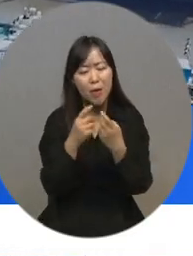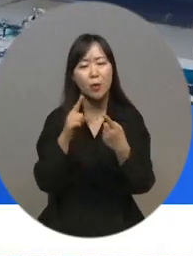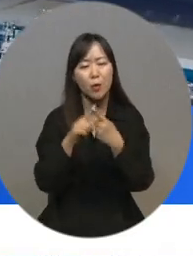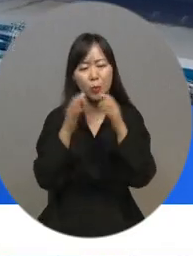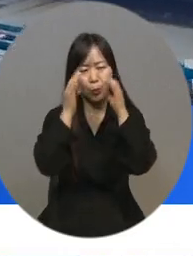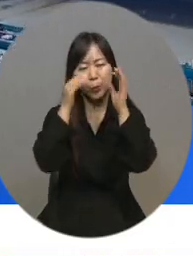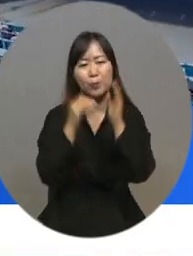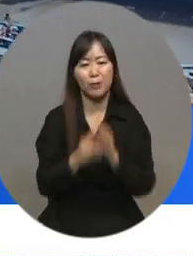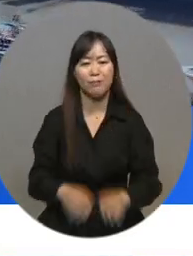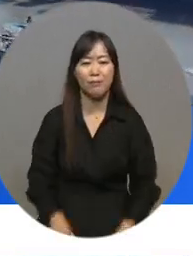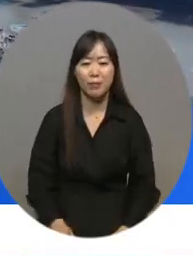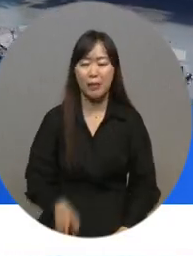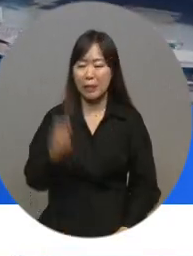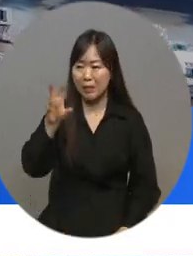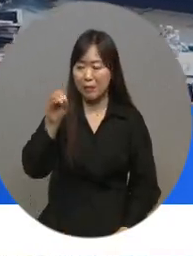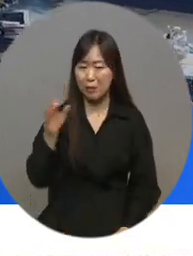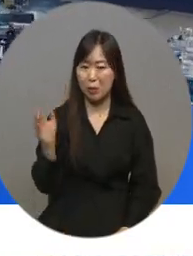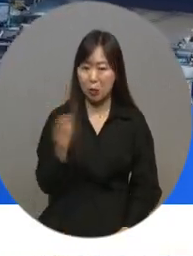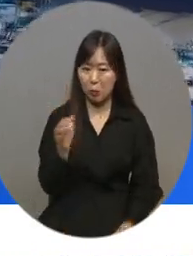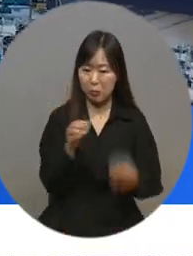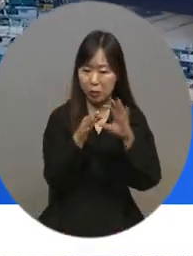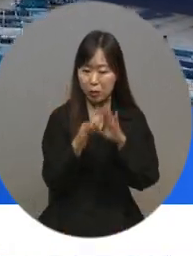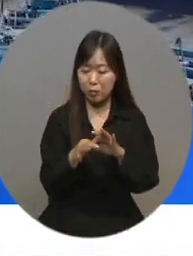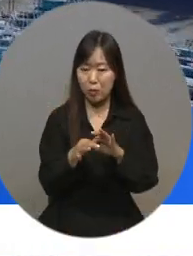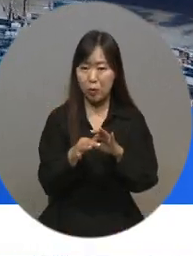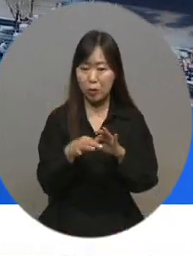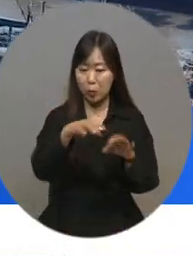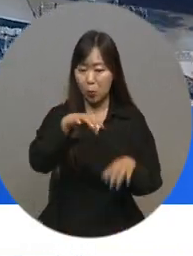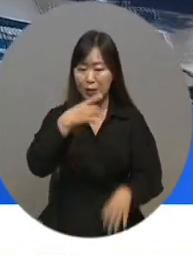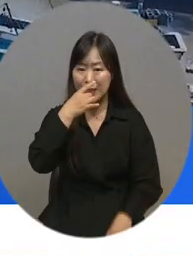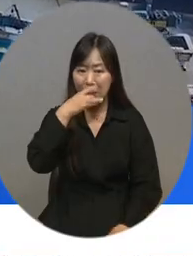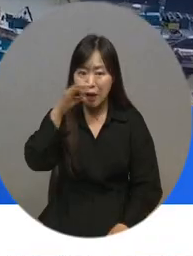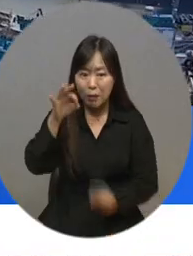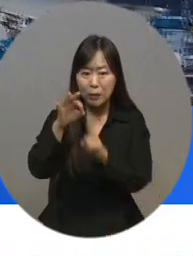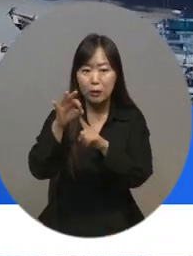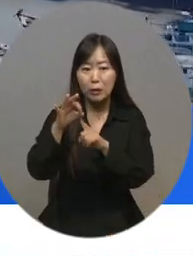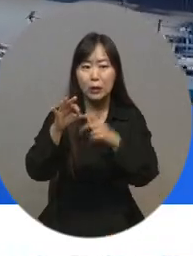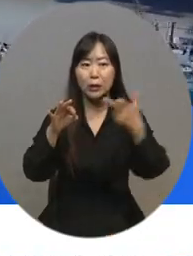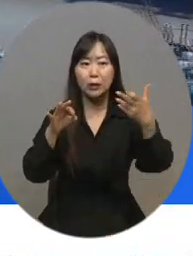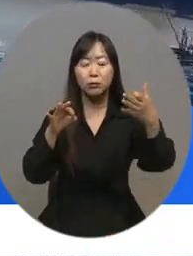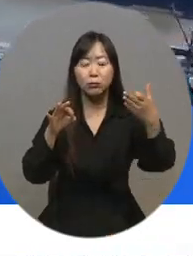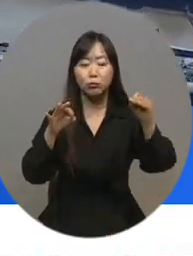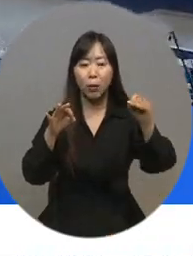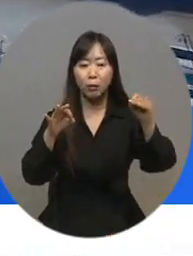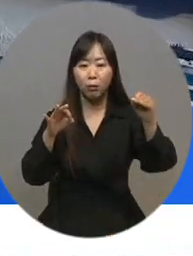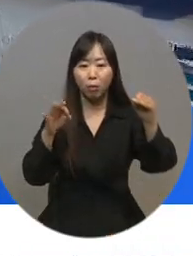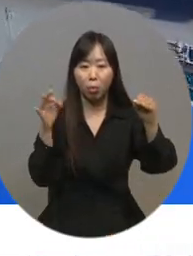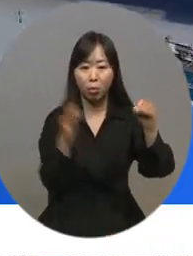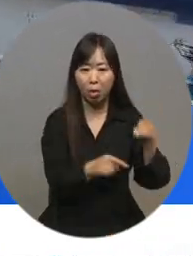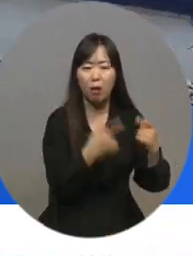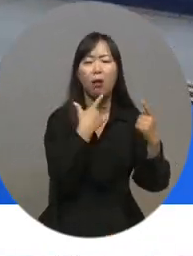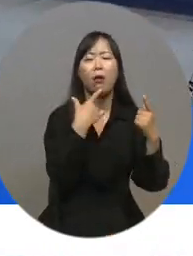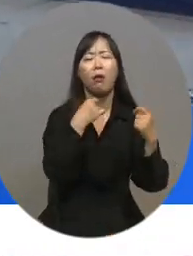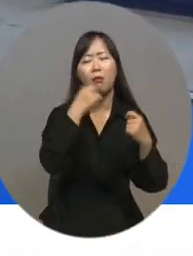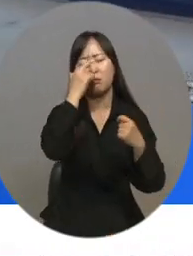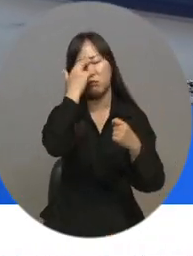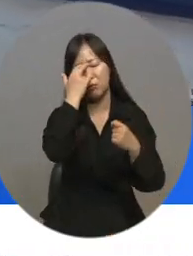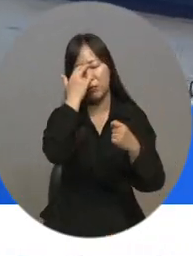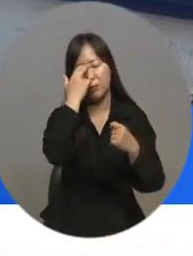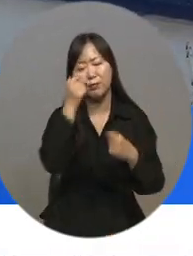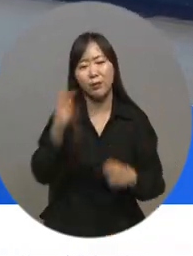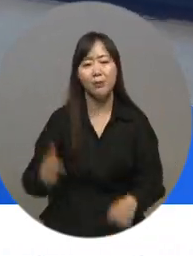주력했습니다 20만 원 수준을 유지했었다 산지 쌀값이 19만 원까지 떨어지면서 농민들의 시름이 깊어지고